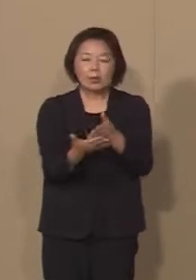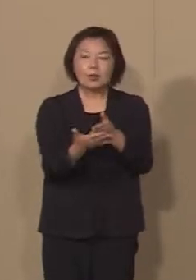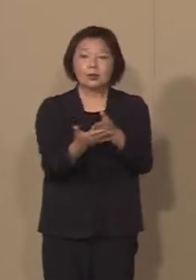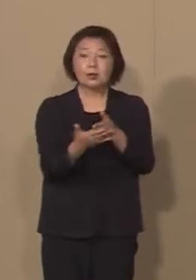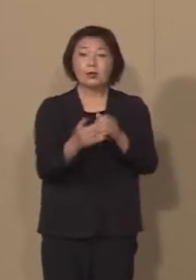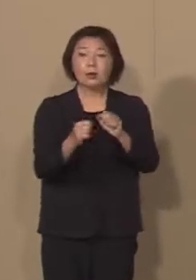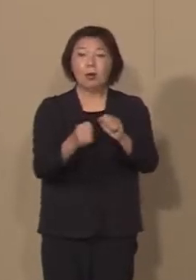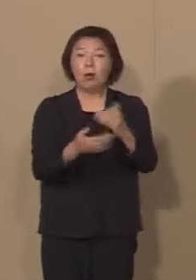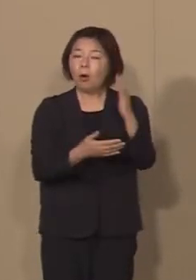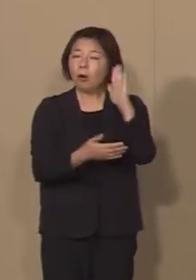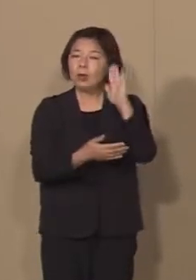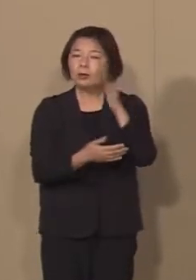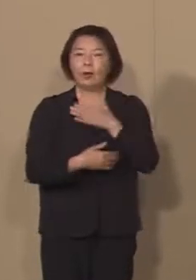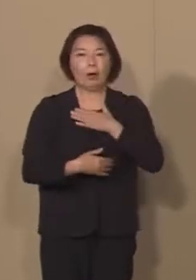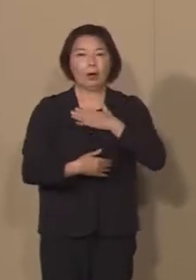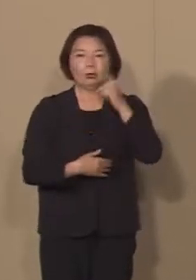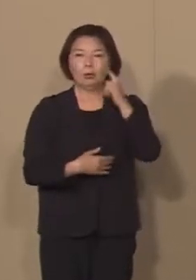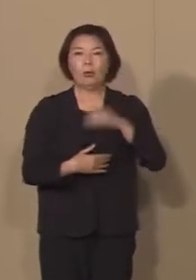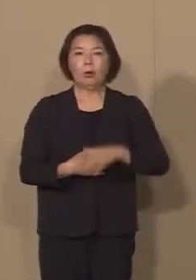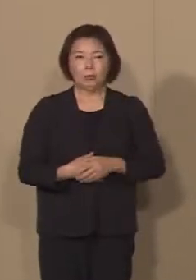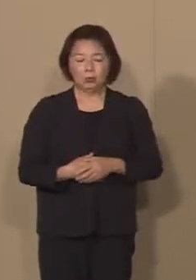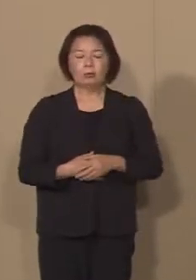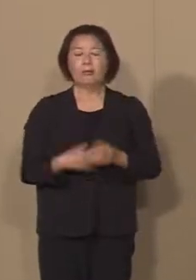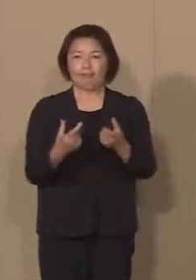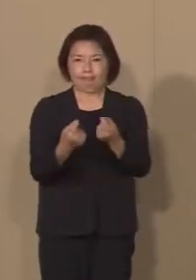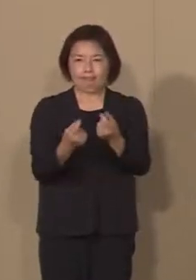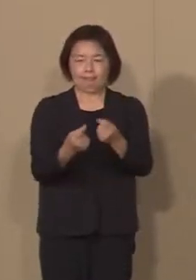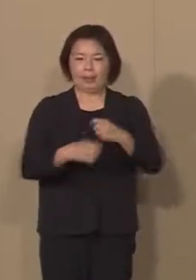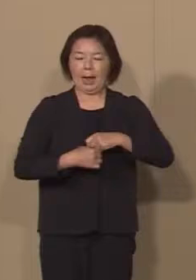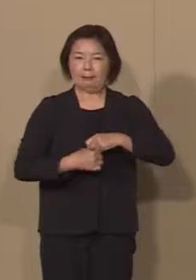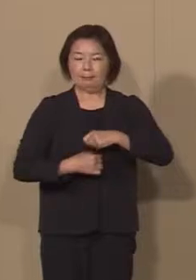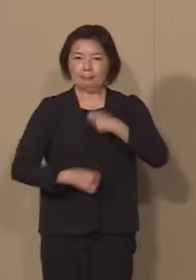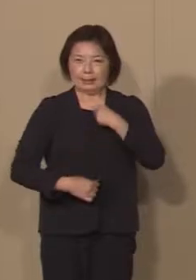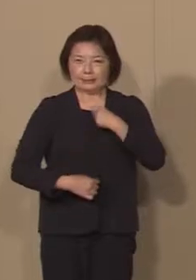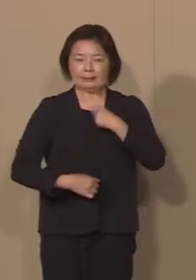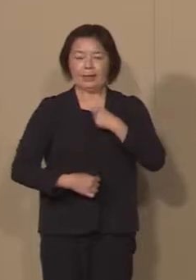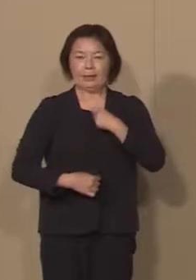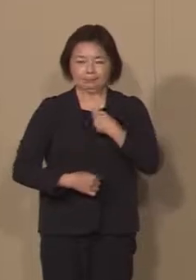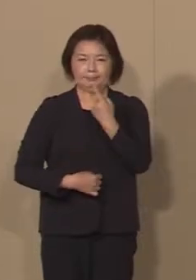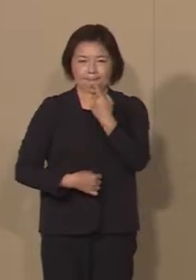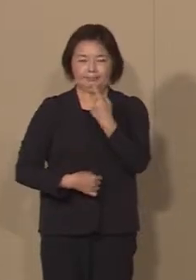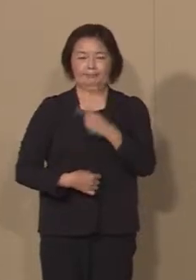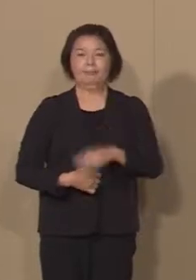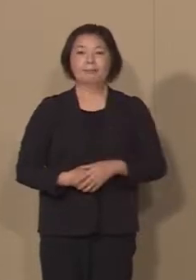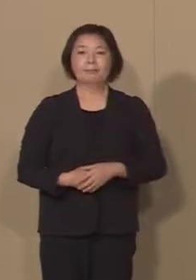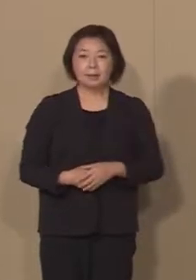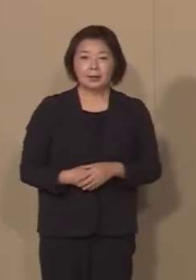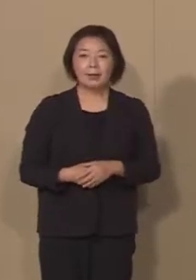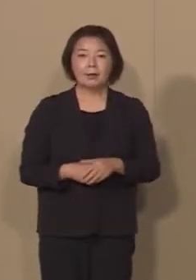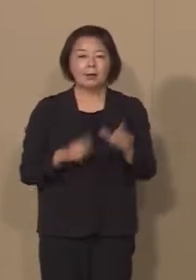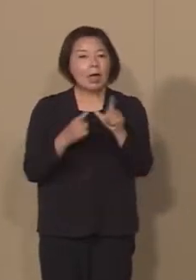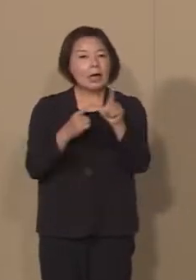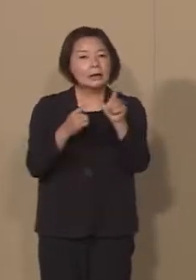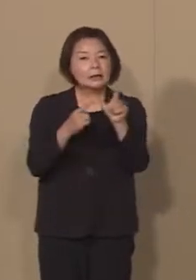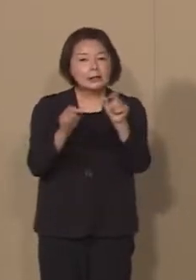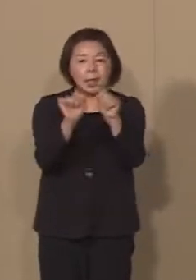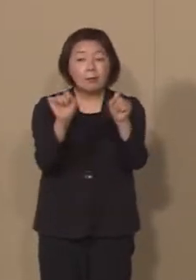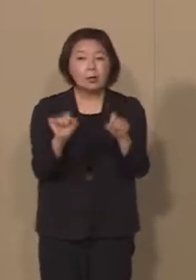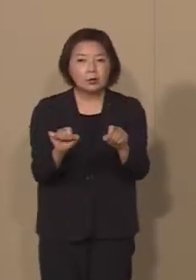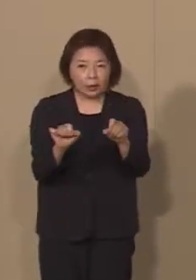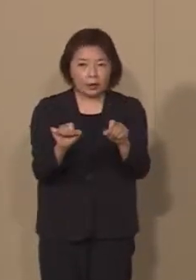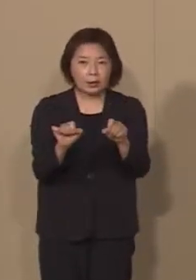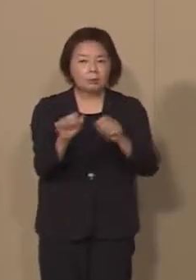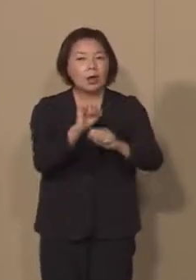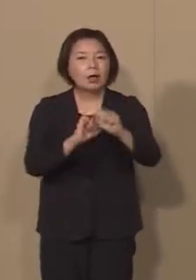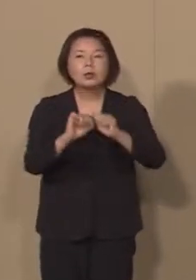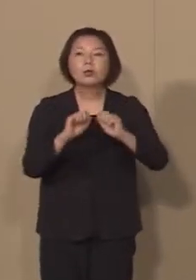思うんですねもう完全に真面目路線にチェンジしているのでそれはもう全然も nhk 問題当然やるのが当然の